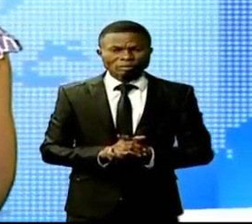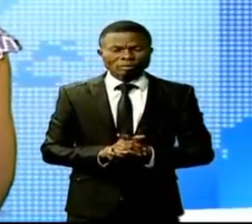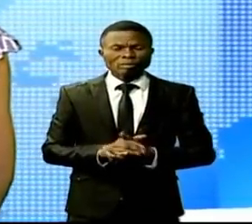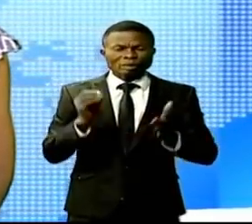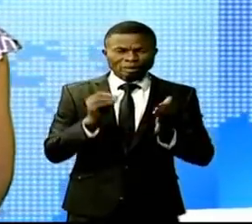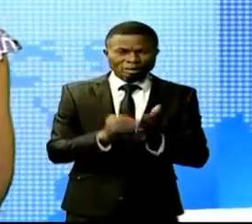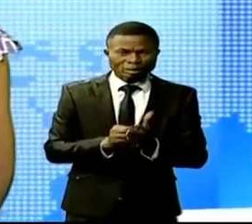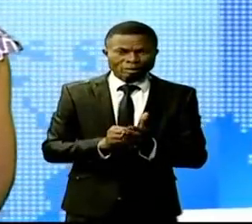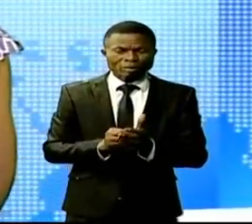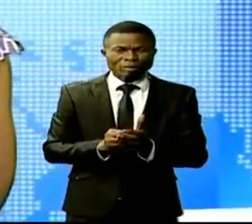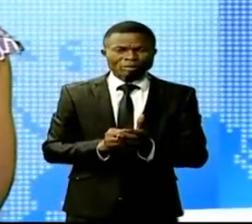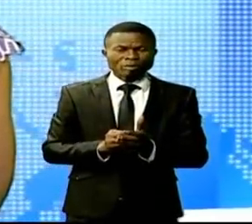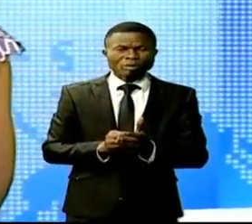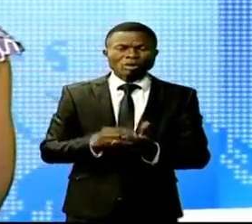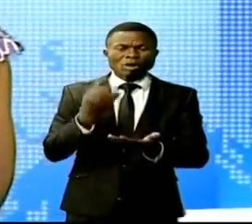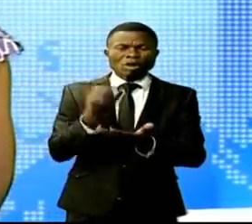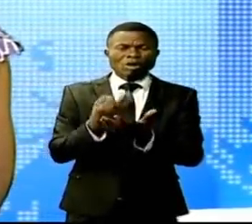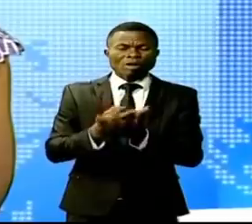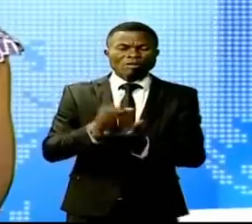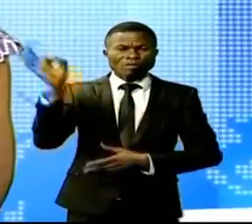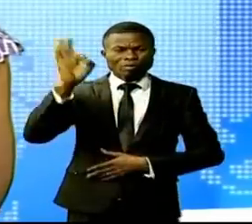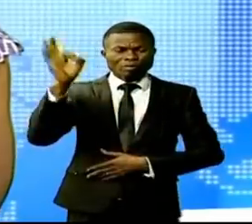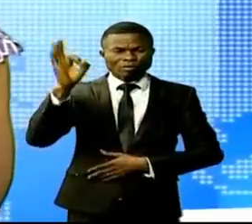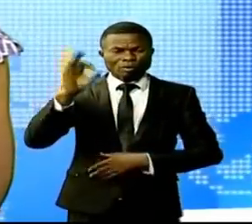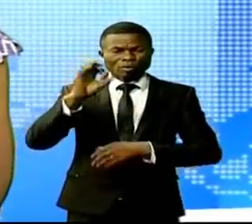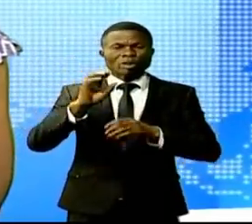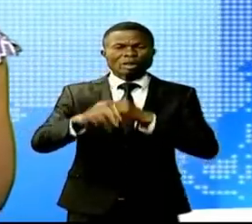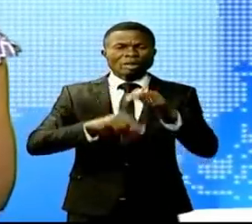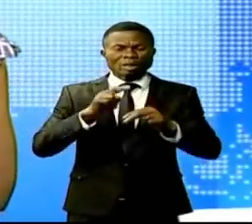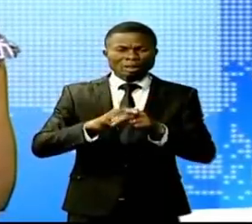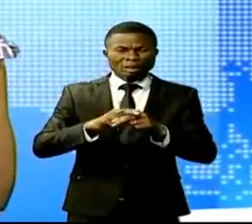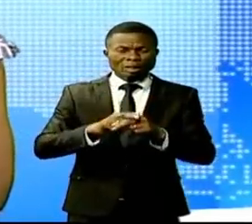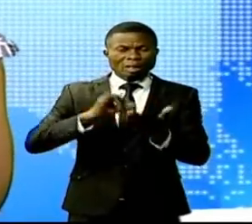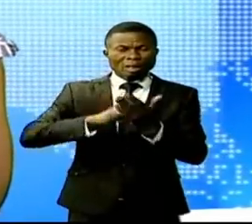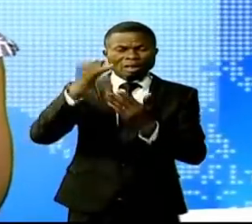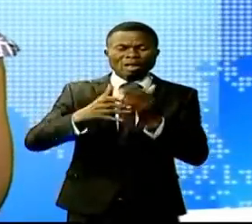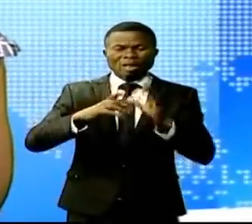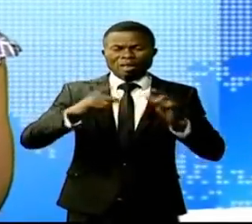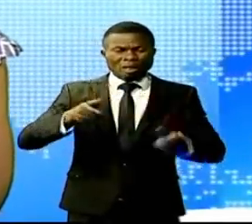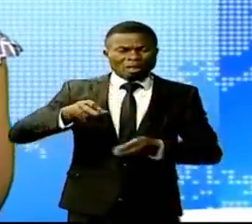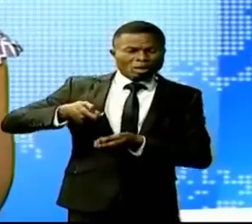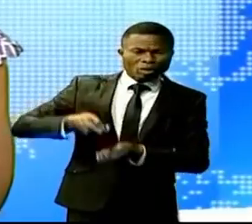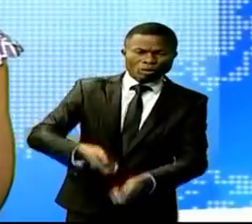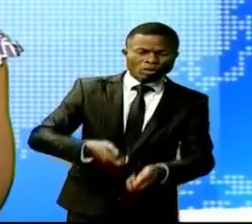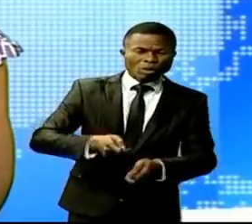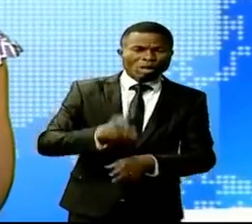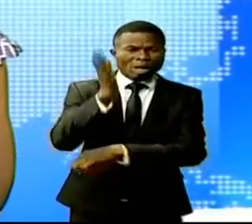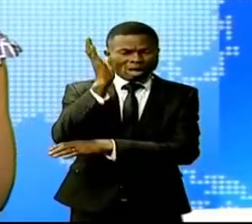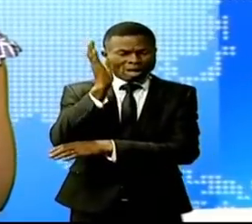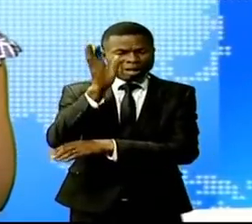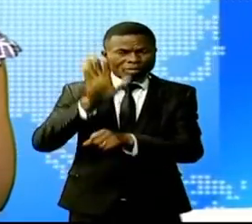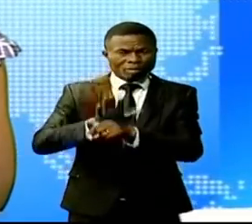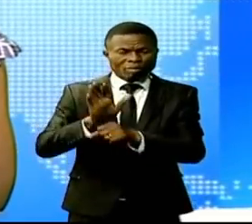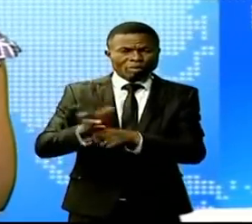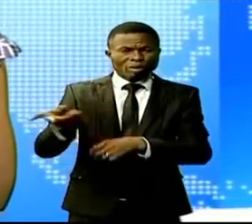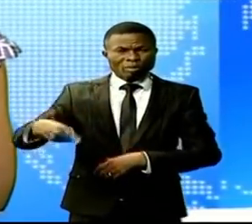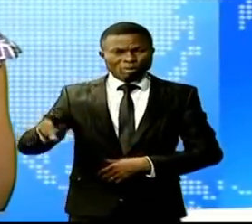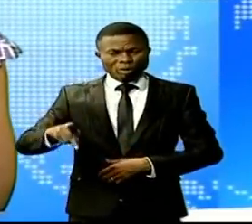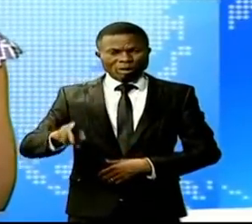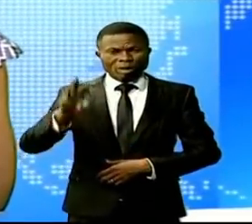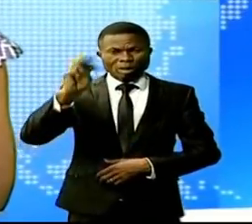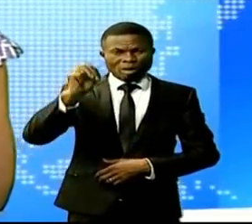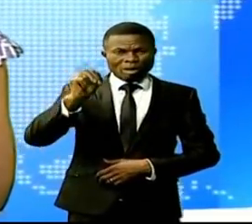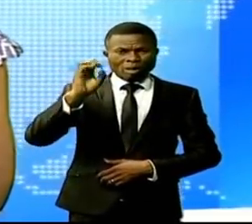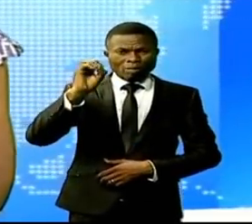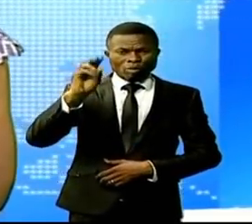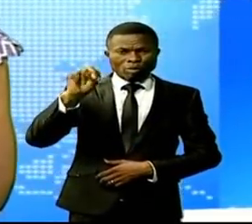puis, le Fonds forestier national a initié un vaste projet de plantation d'arbres dans la province de la Mongala afin